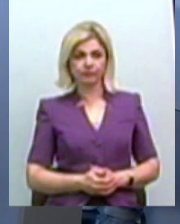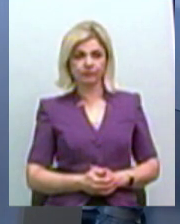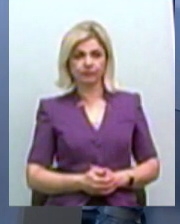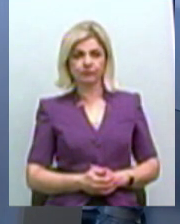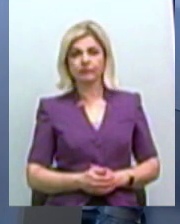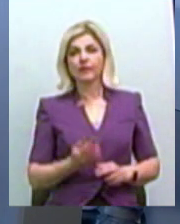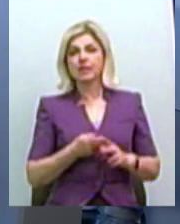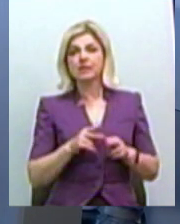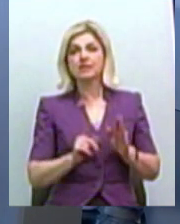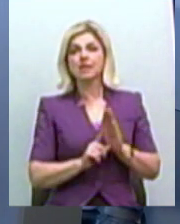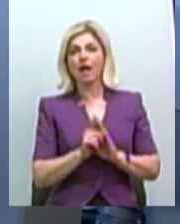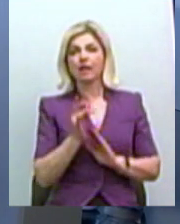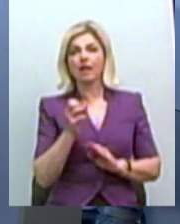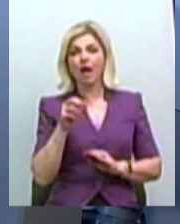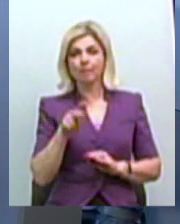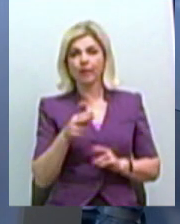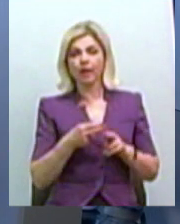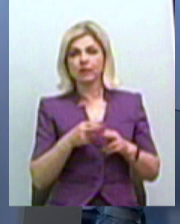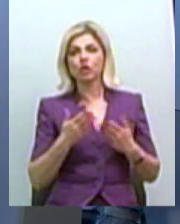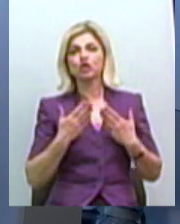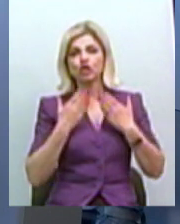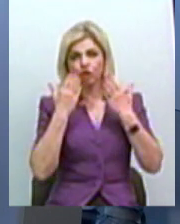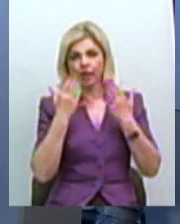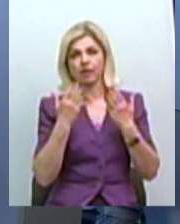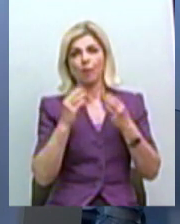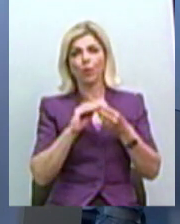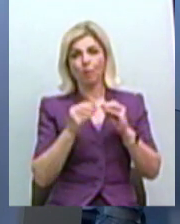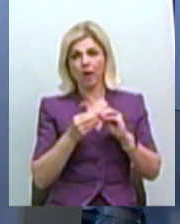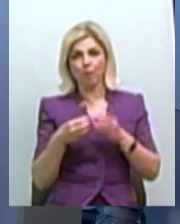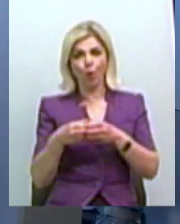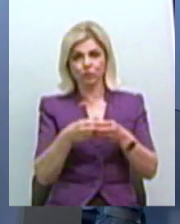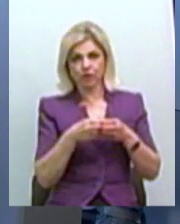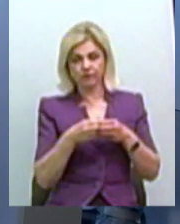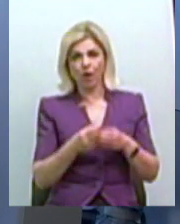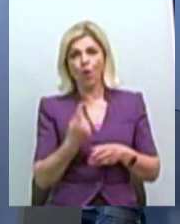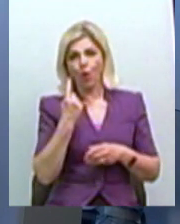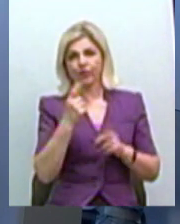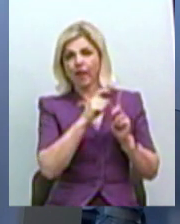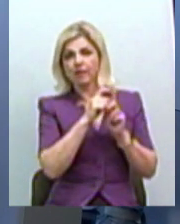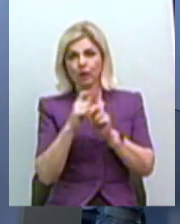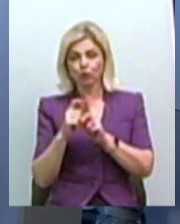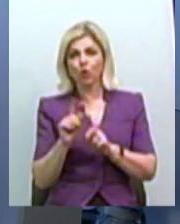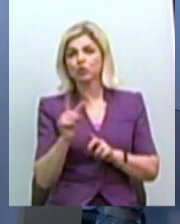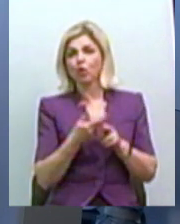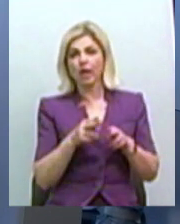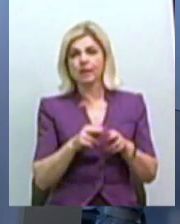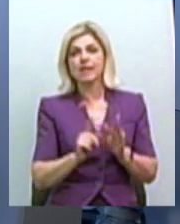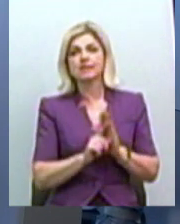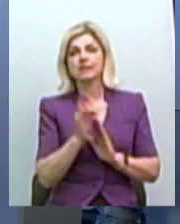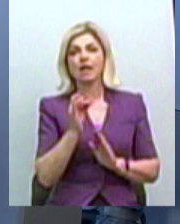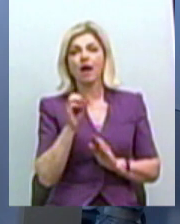Стартап – це чтення проблем общества. Это одна из трактовок, что такое стартап. И в данной